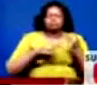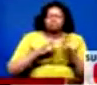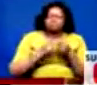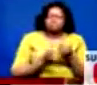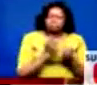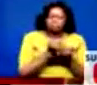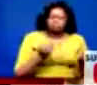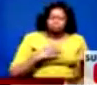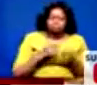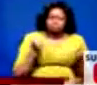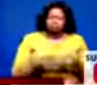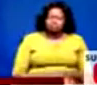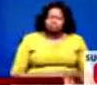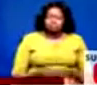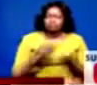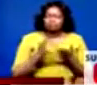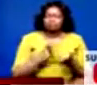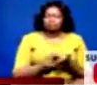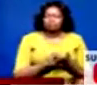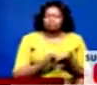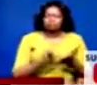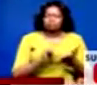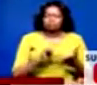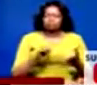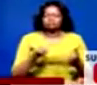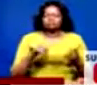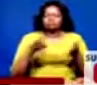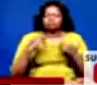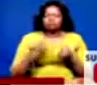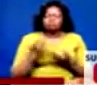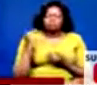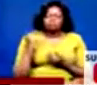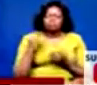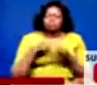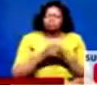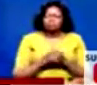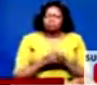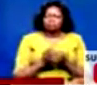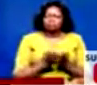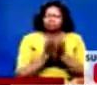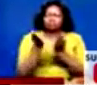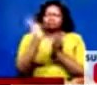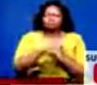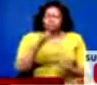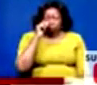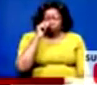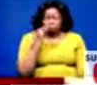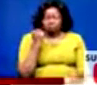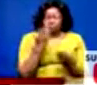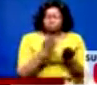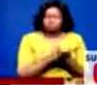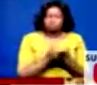ambayo imetupa nguvu zaidi na new hope vizuri sana imekuwa hii mambo na port kuregea Mombasa. Hizi services ambazo